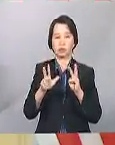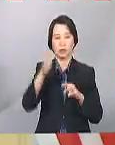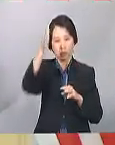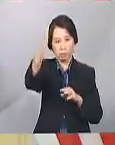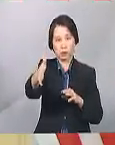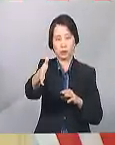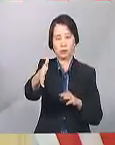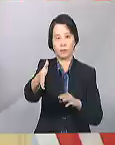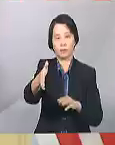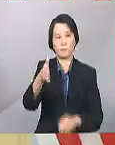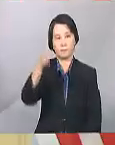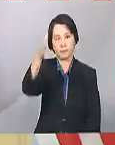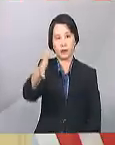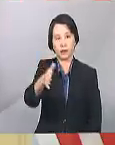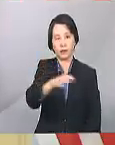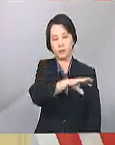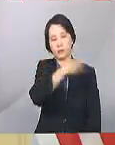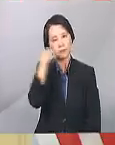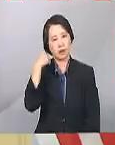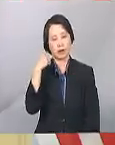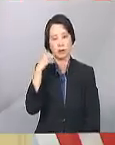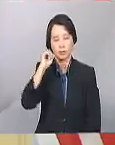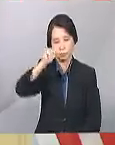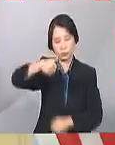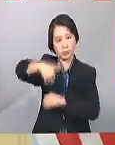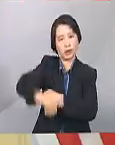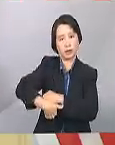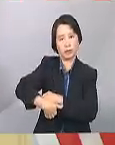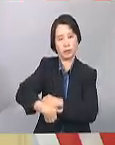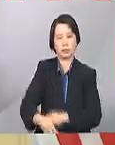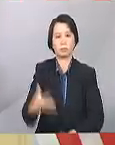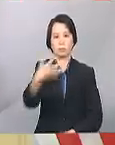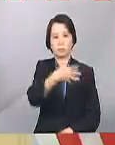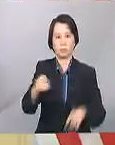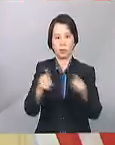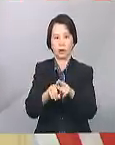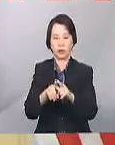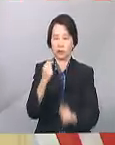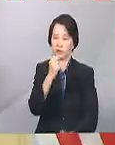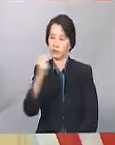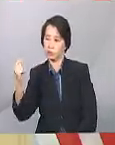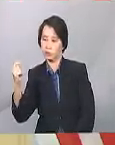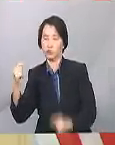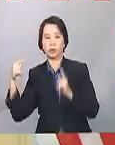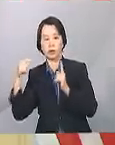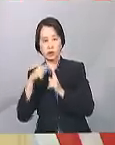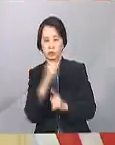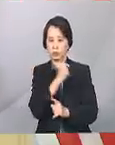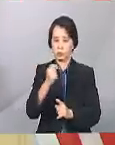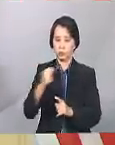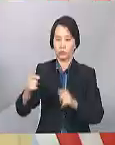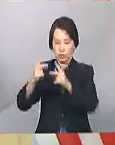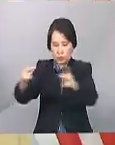akan bergerak pulang malam besok. Begitu juga dengan zon timur ke timur, ke zon